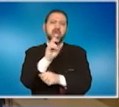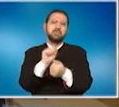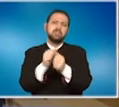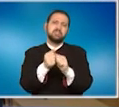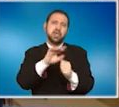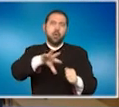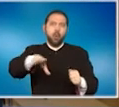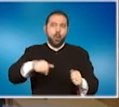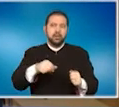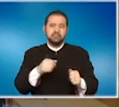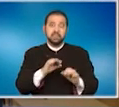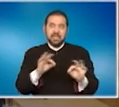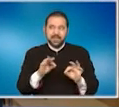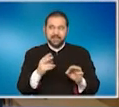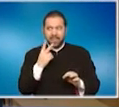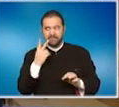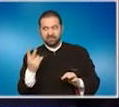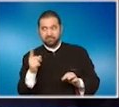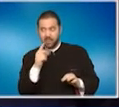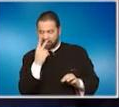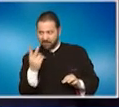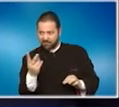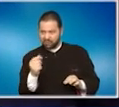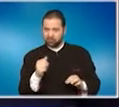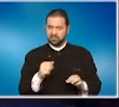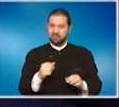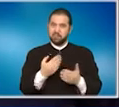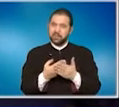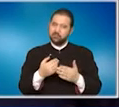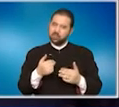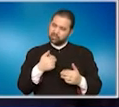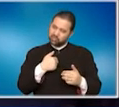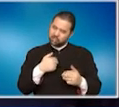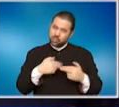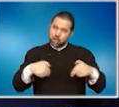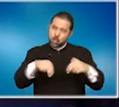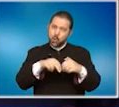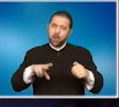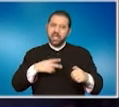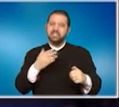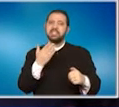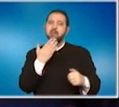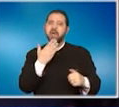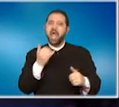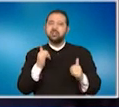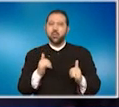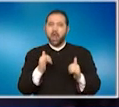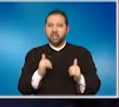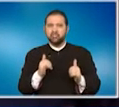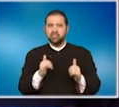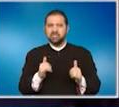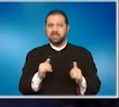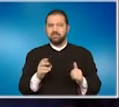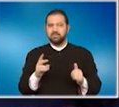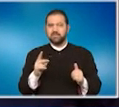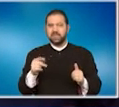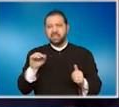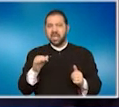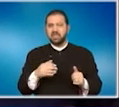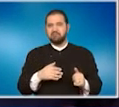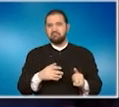din asta prea mare tamtam. E discret. De-aia și Părintele, am văzut discreția de la Sfinți. Cine recunoaște Sfinții